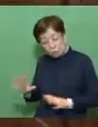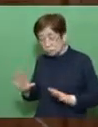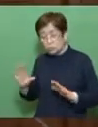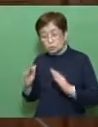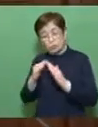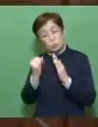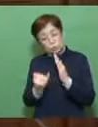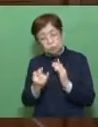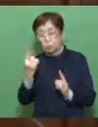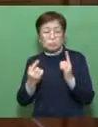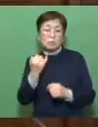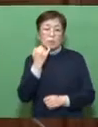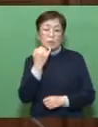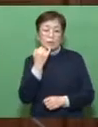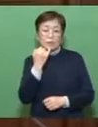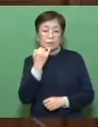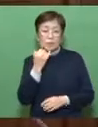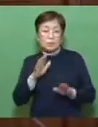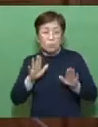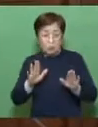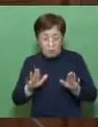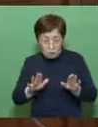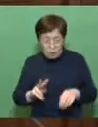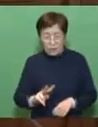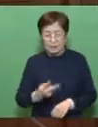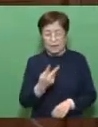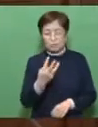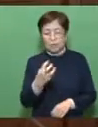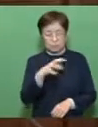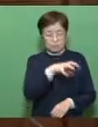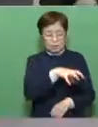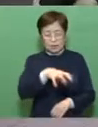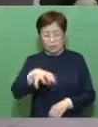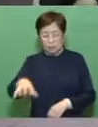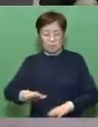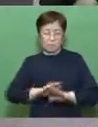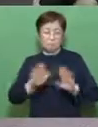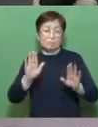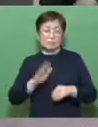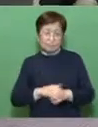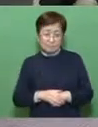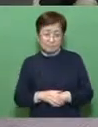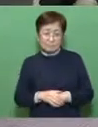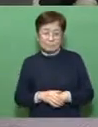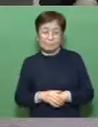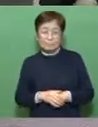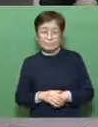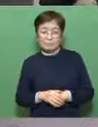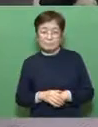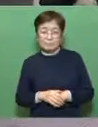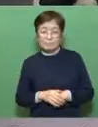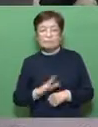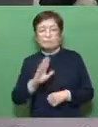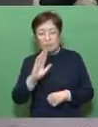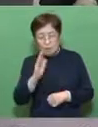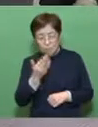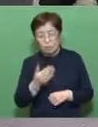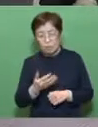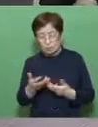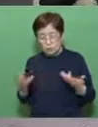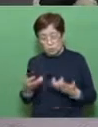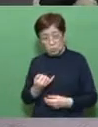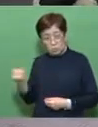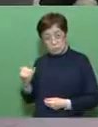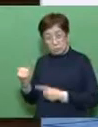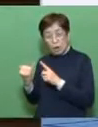あ230おの点が発足しますそれからあの働いてるお母さんが